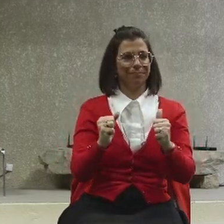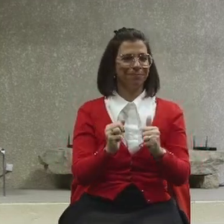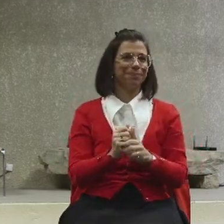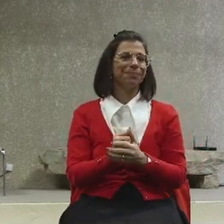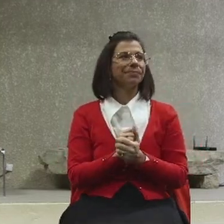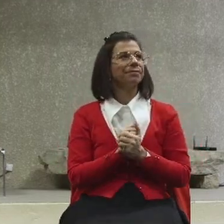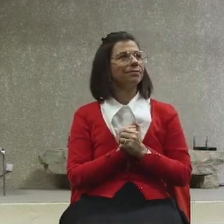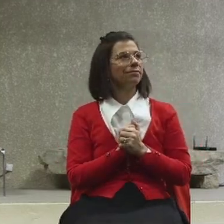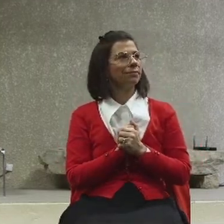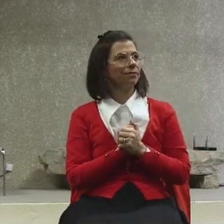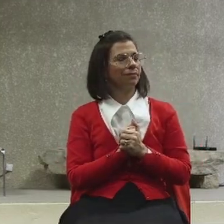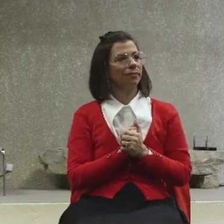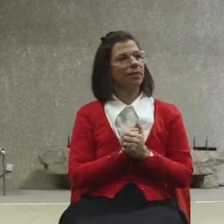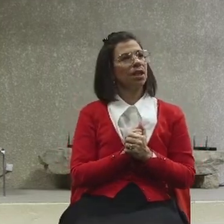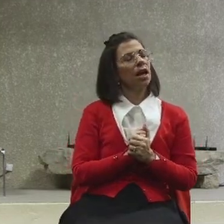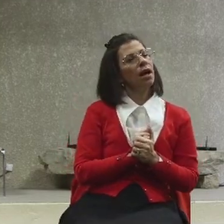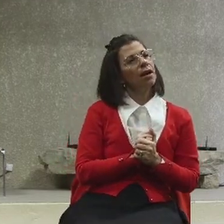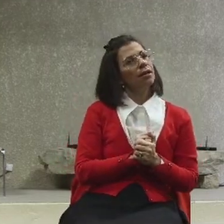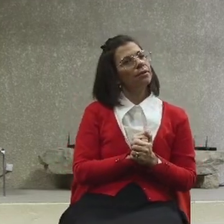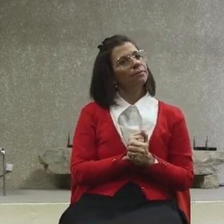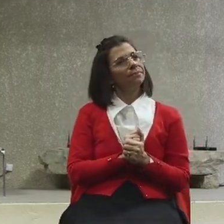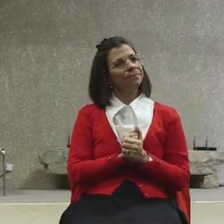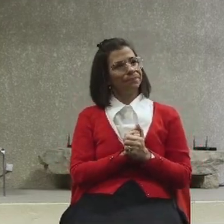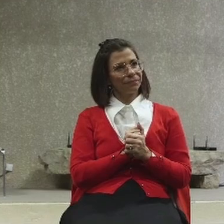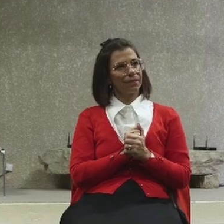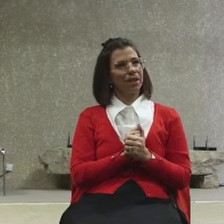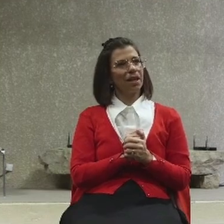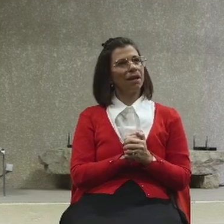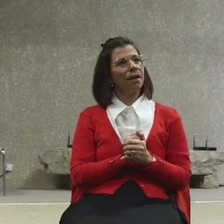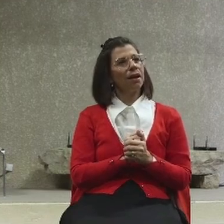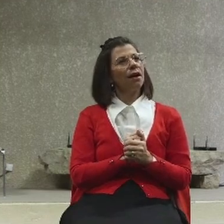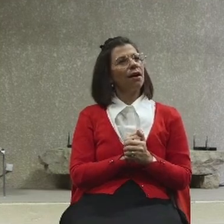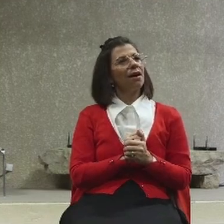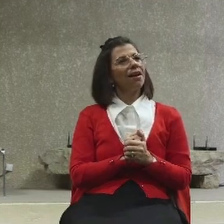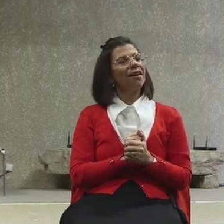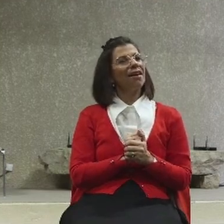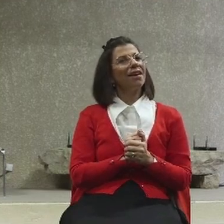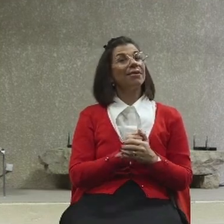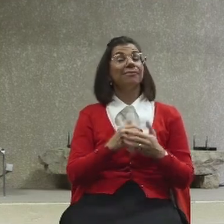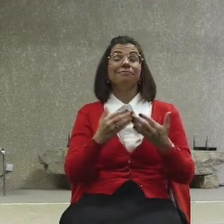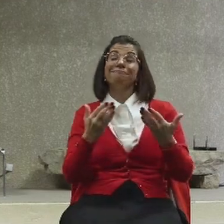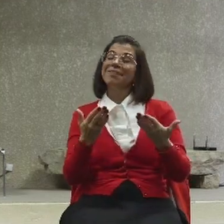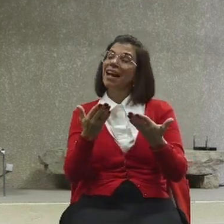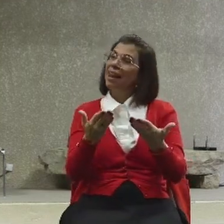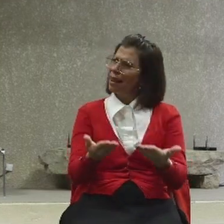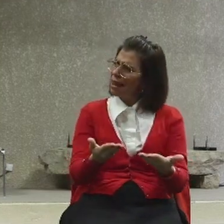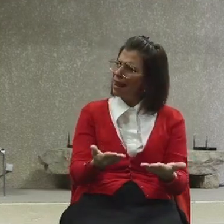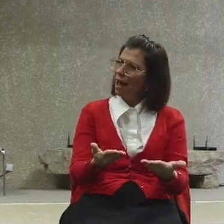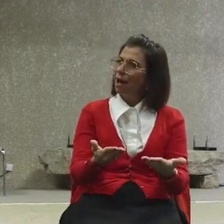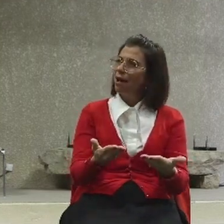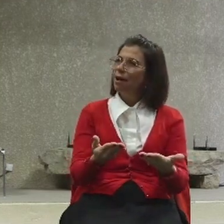est une arme tellement puissante qui nous garde et qui nous